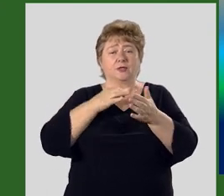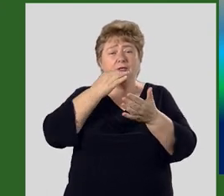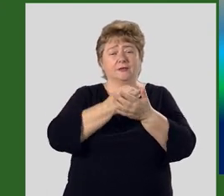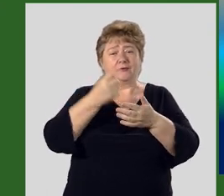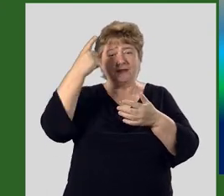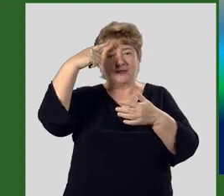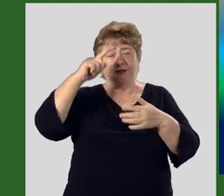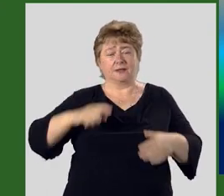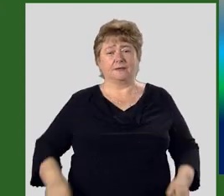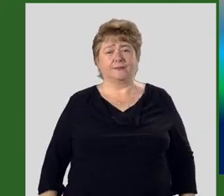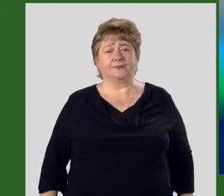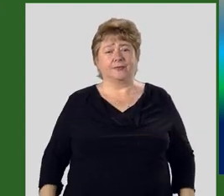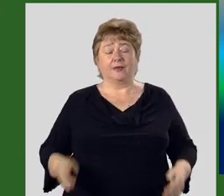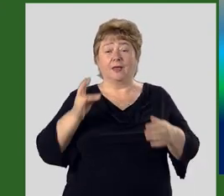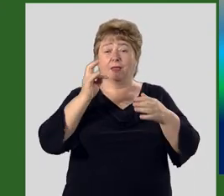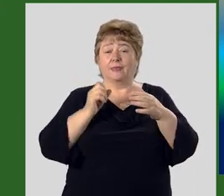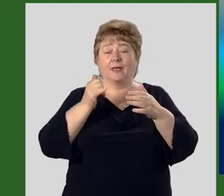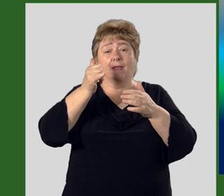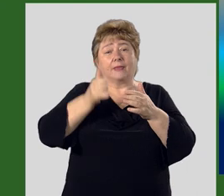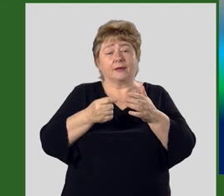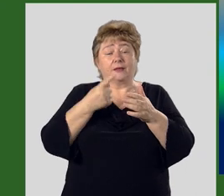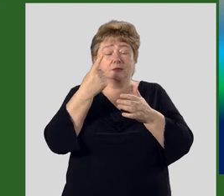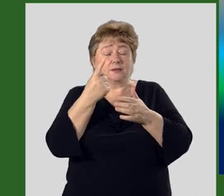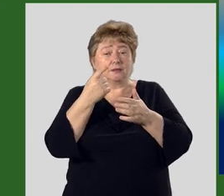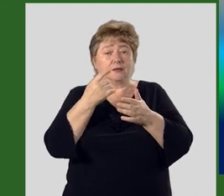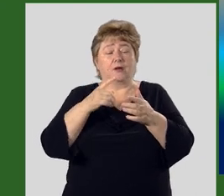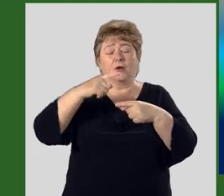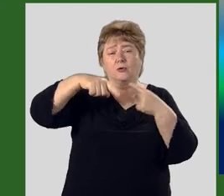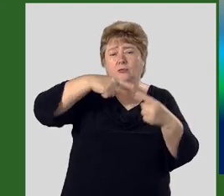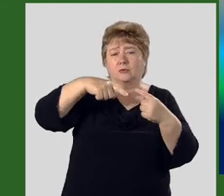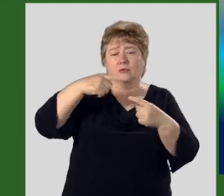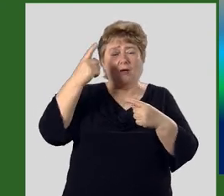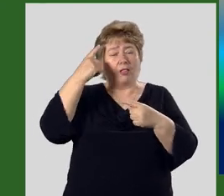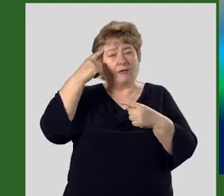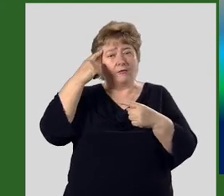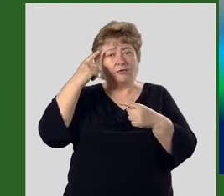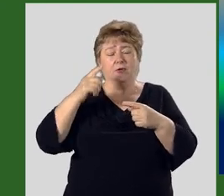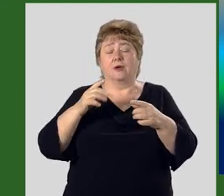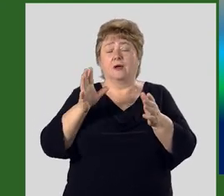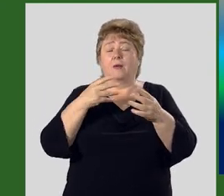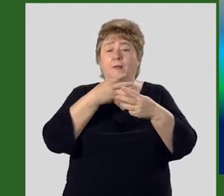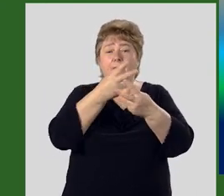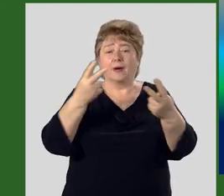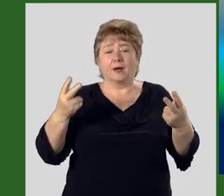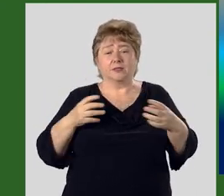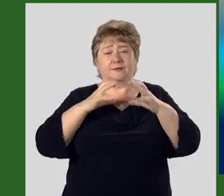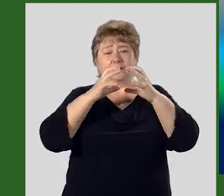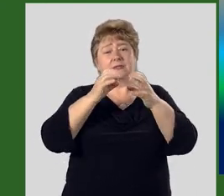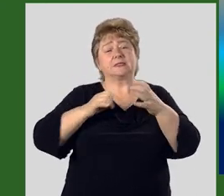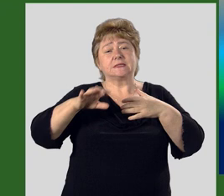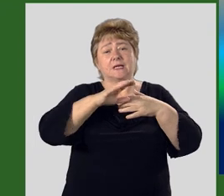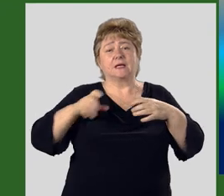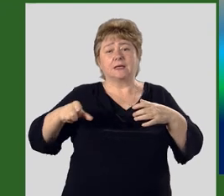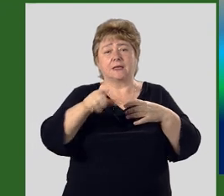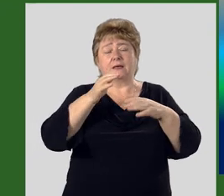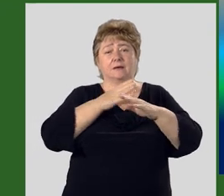ответ загадки. На ноге стоит одной, крутит, вертит головой, нам показывает страны,